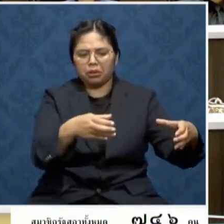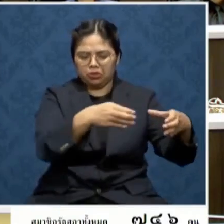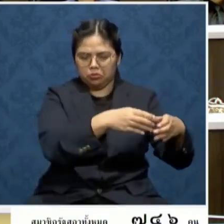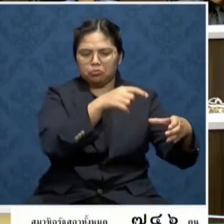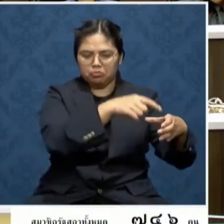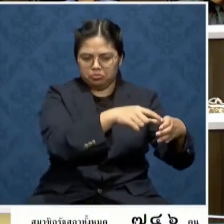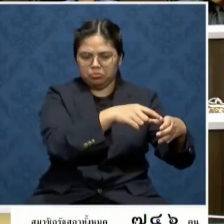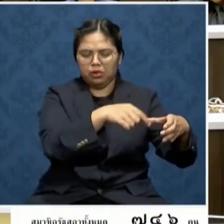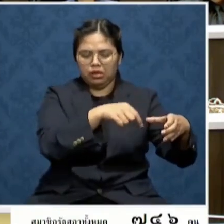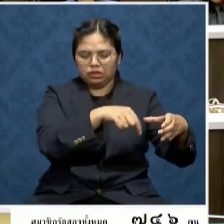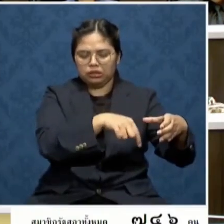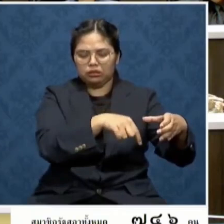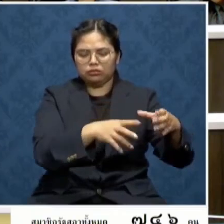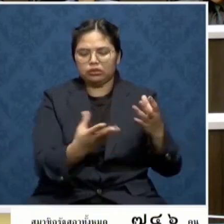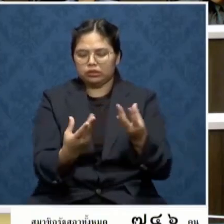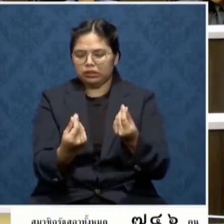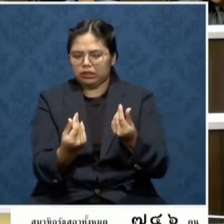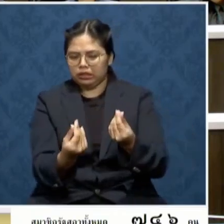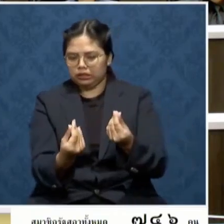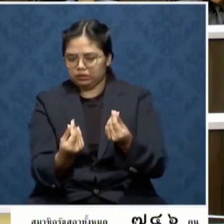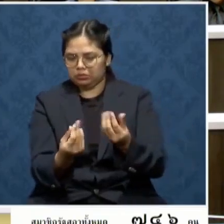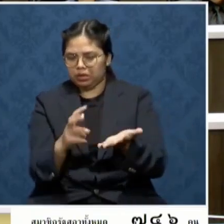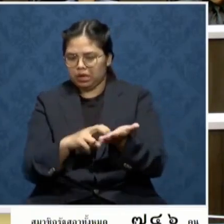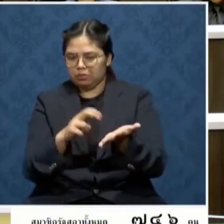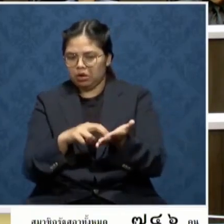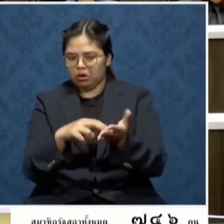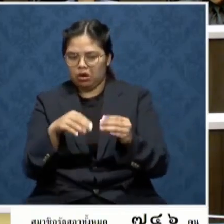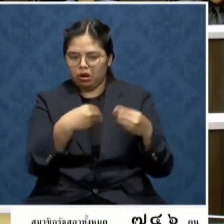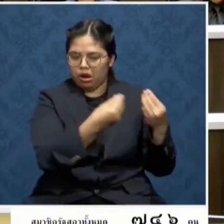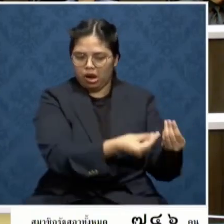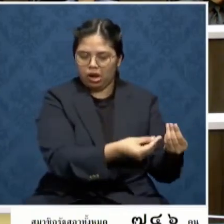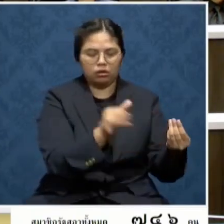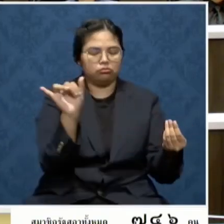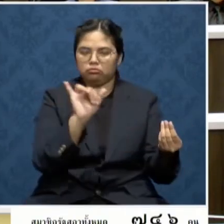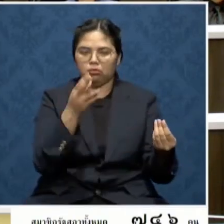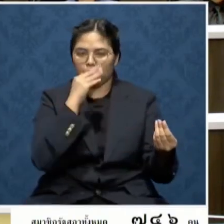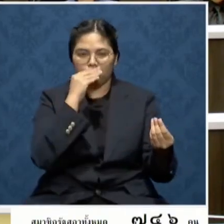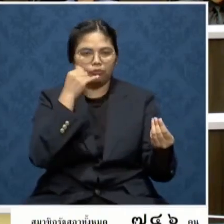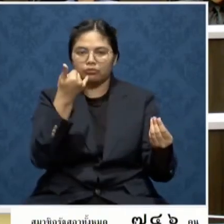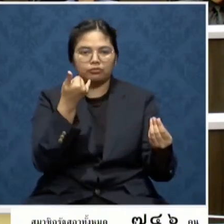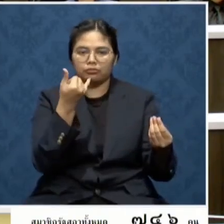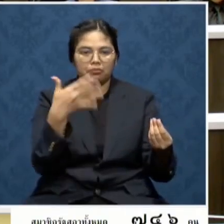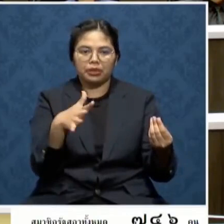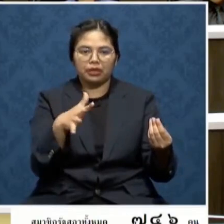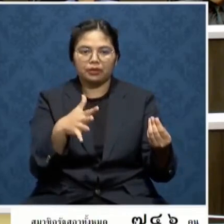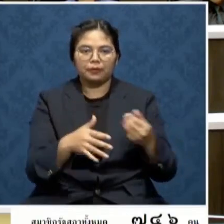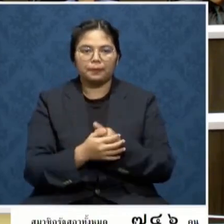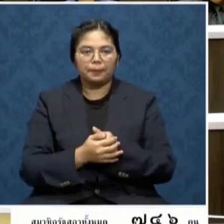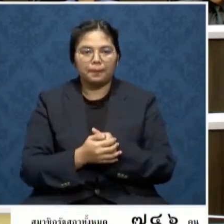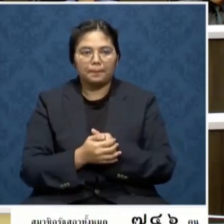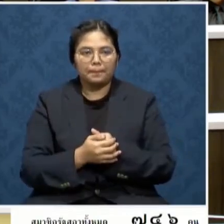ไม่ได้พูดถึงการรับรองสิทธิ์ให้แก่กลุ่มชาติพันธุ์แต่ประการใดนะครับผมขอเรียนอย่างนี้นะครับ